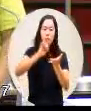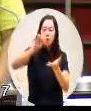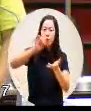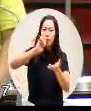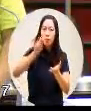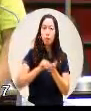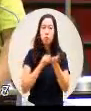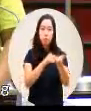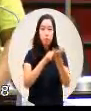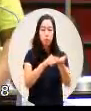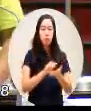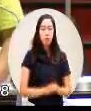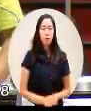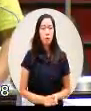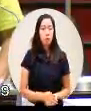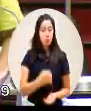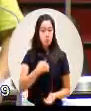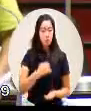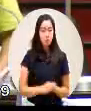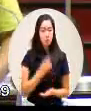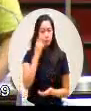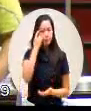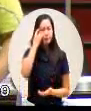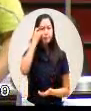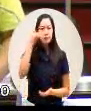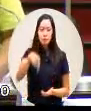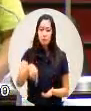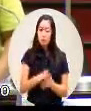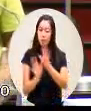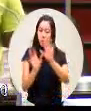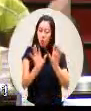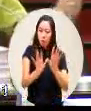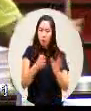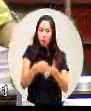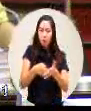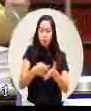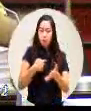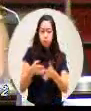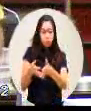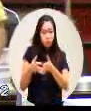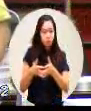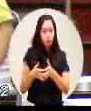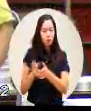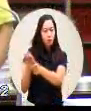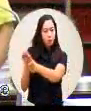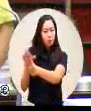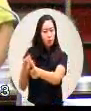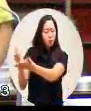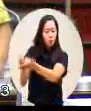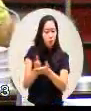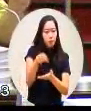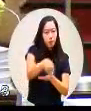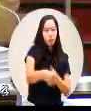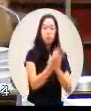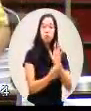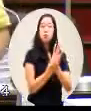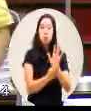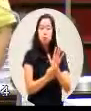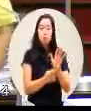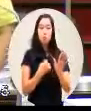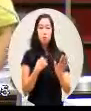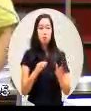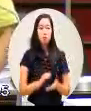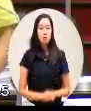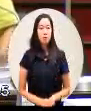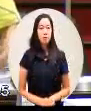情，本身认为事态严重，有需要依来议会说明。在接着